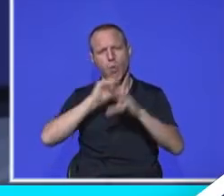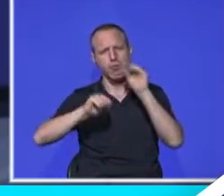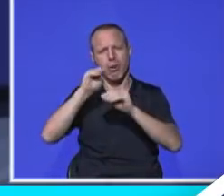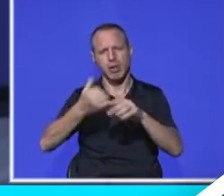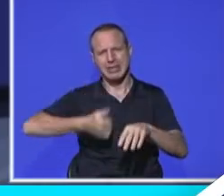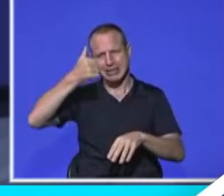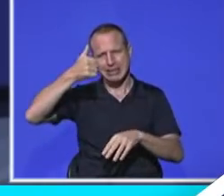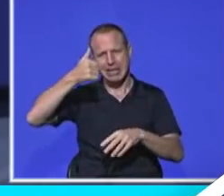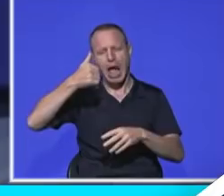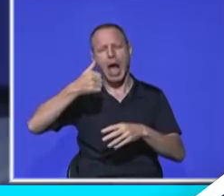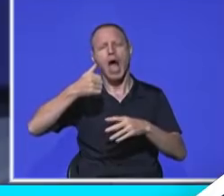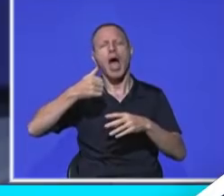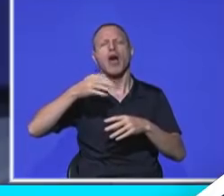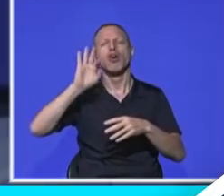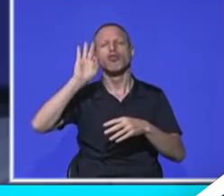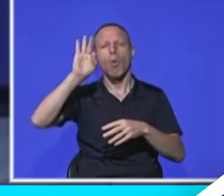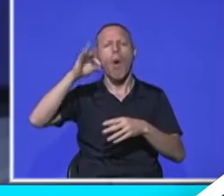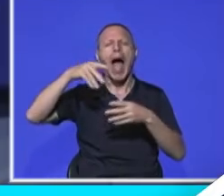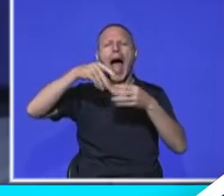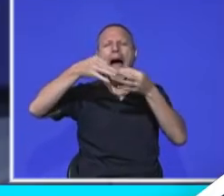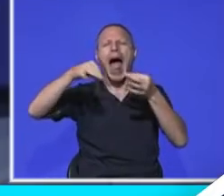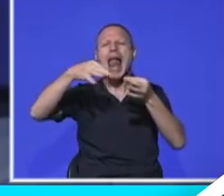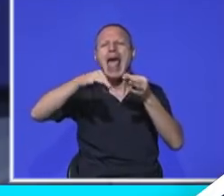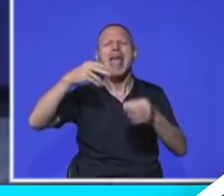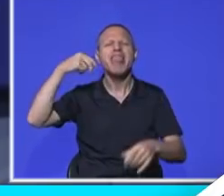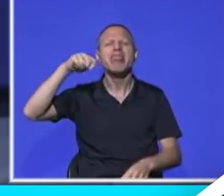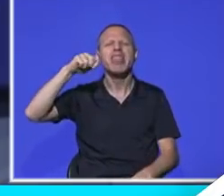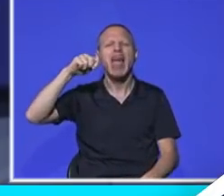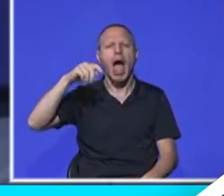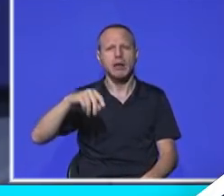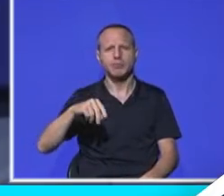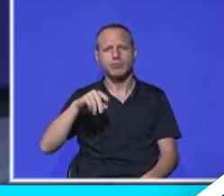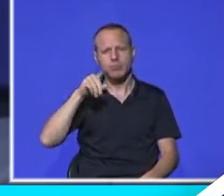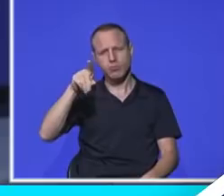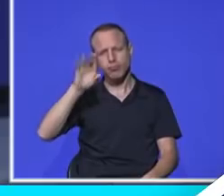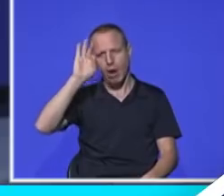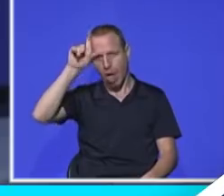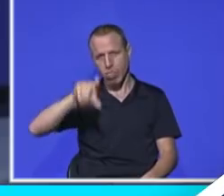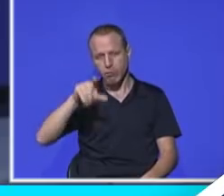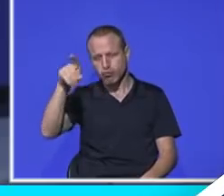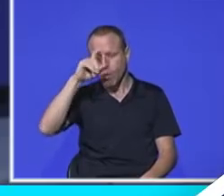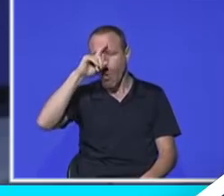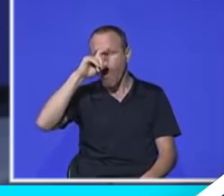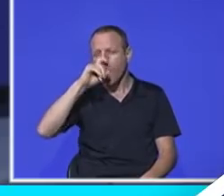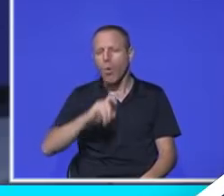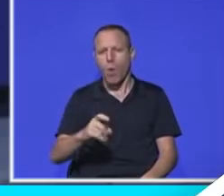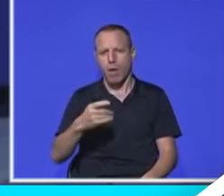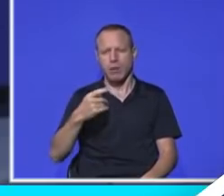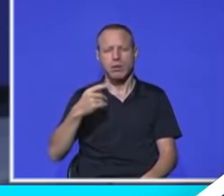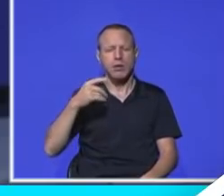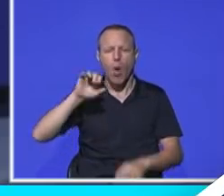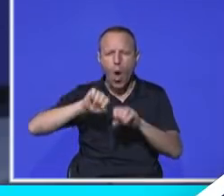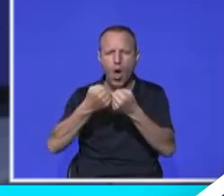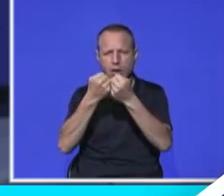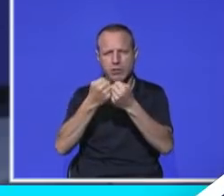טענה בממשלה של בן אדם, שהוא לא רק מושחת, הוא משחית. הוא משחית, הוא הורס את המדינה מהיסוד. הוא לא חפיפני כמו שחושבים. הוא עושה